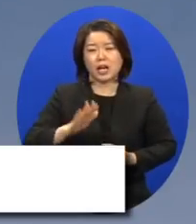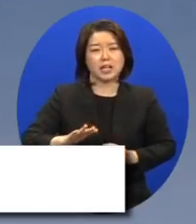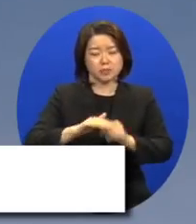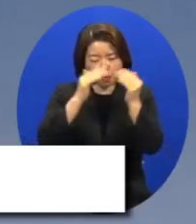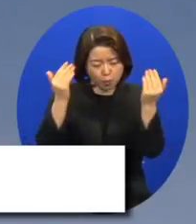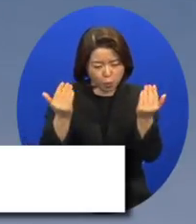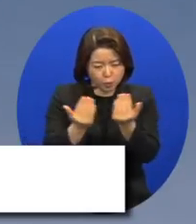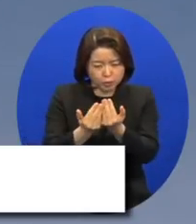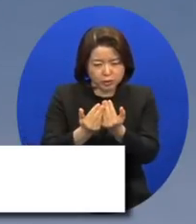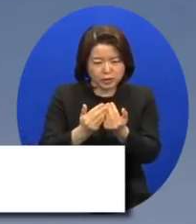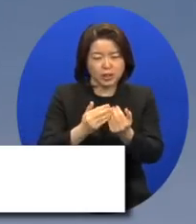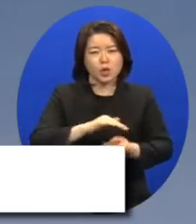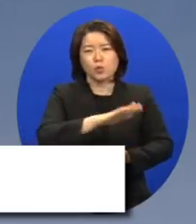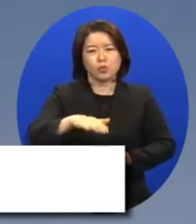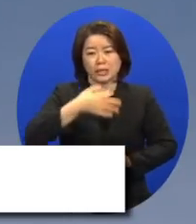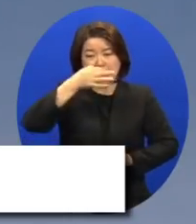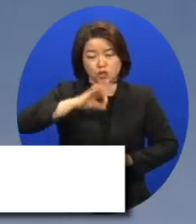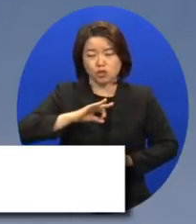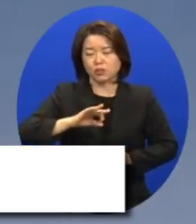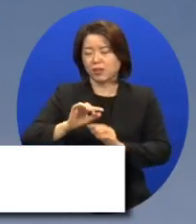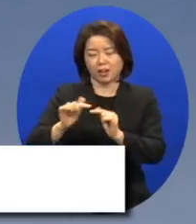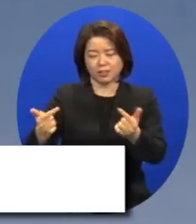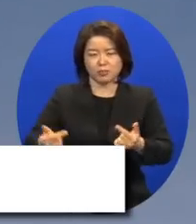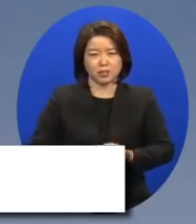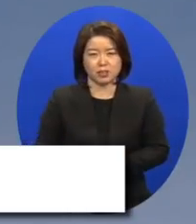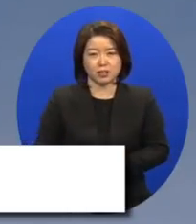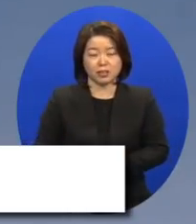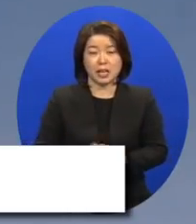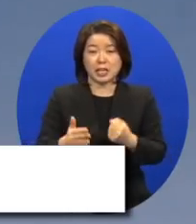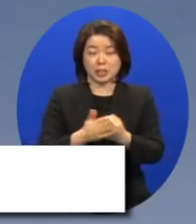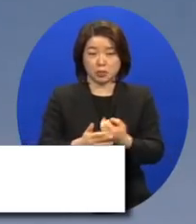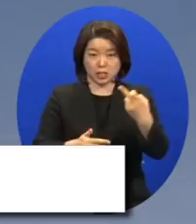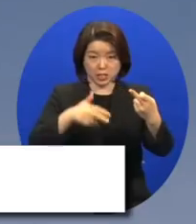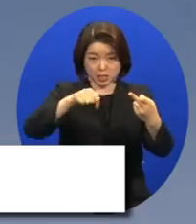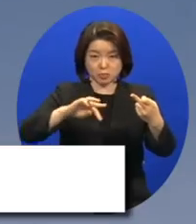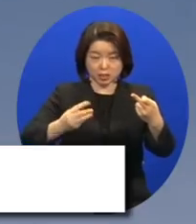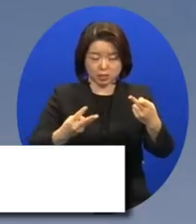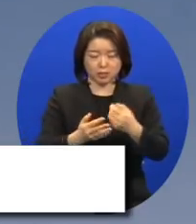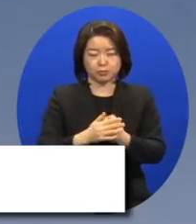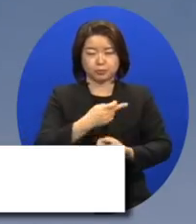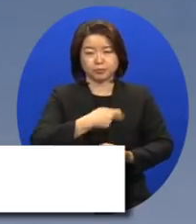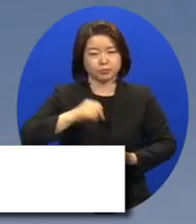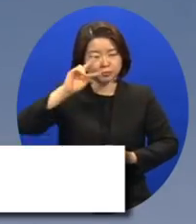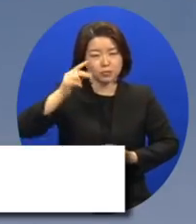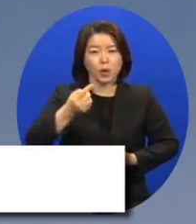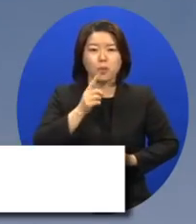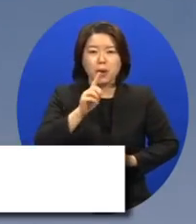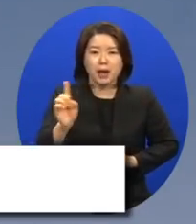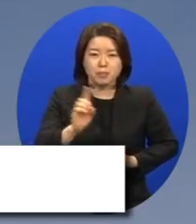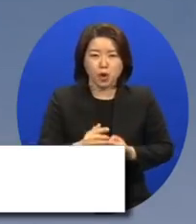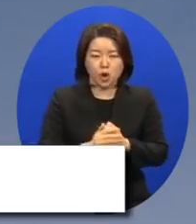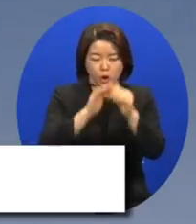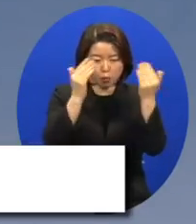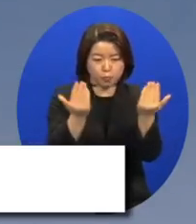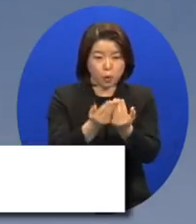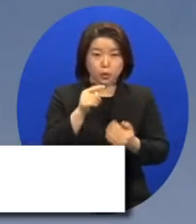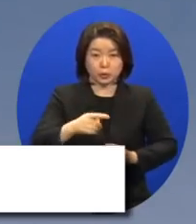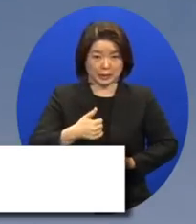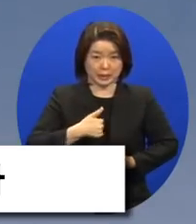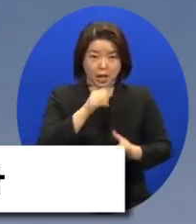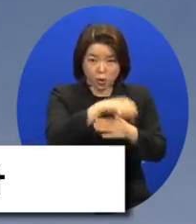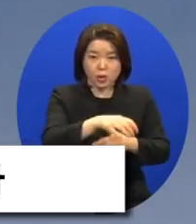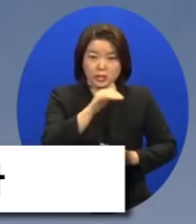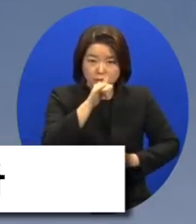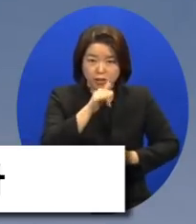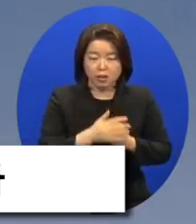우리에게 유익한 것이 아닙니다 그래서 12절에 사도 바울이 말했습니다 모든 것이 허용되어 있지만